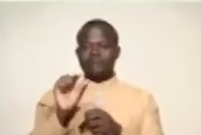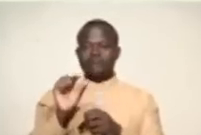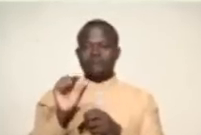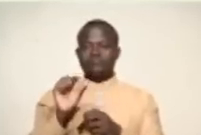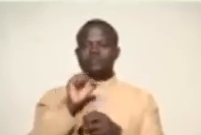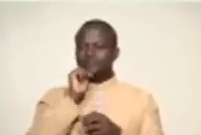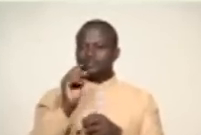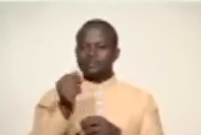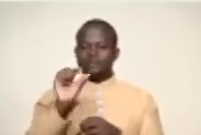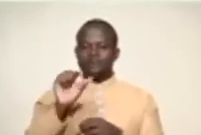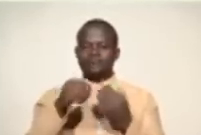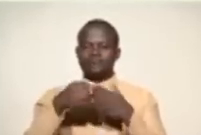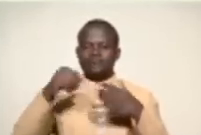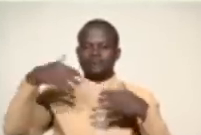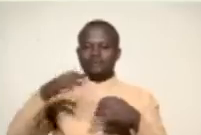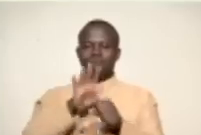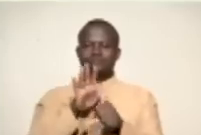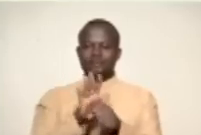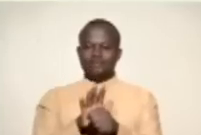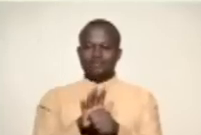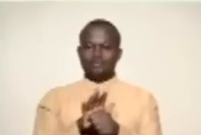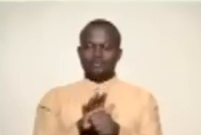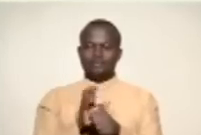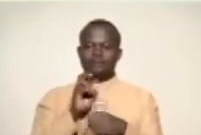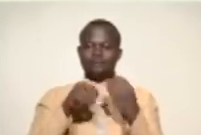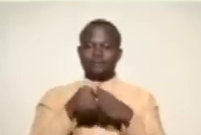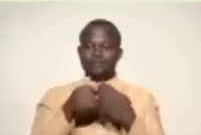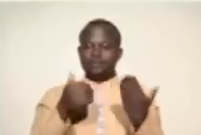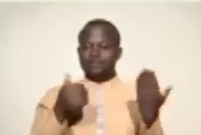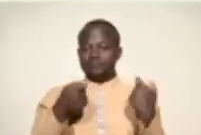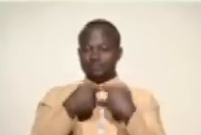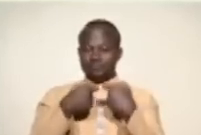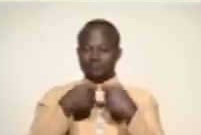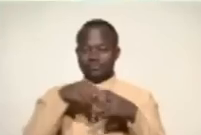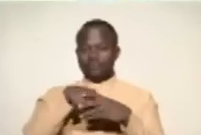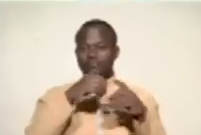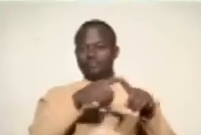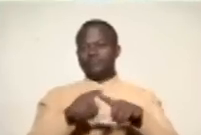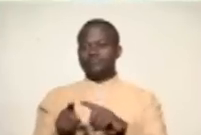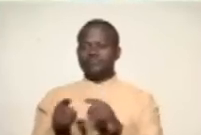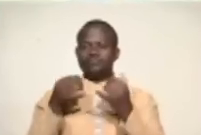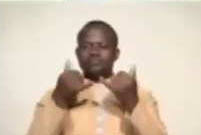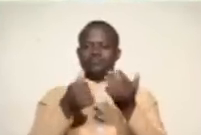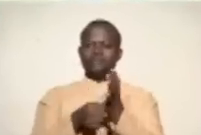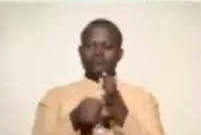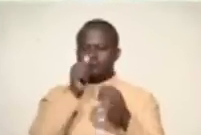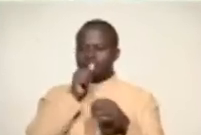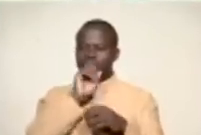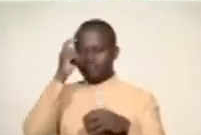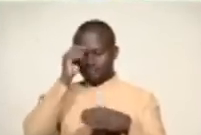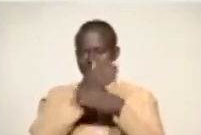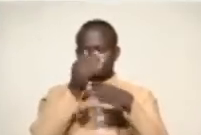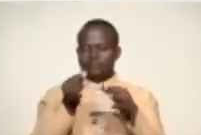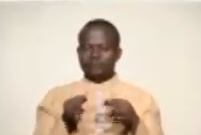Ako gihendutse kirahenda woko. Tanga ibyuma biri kwisha. Ibyuma birimo amoko menshi. Kuri iki kibazo umunyamabanga wa leta muri Minisiteri